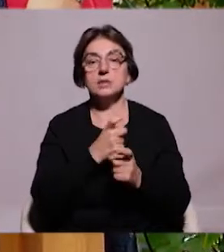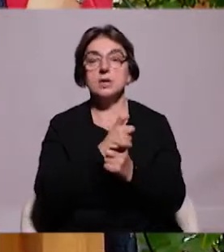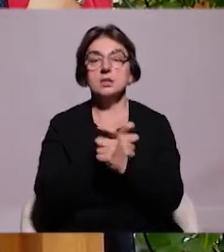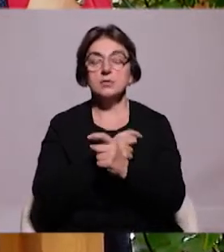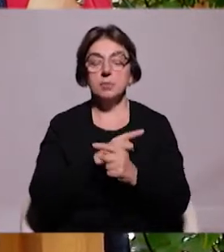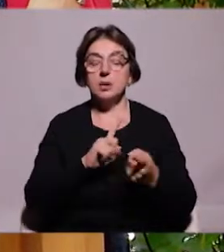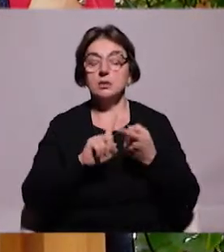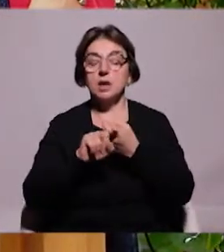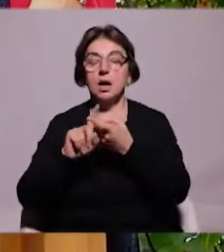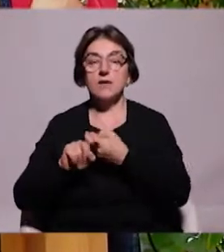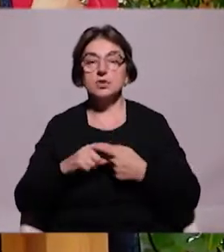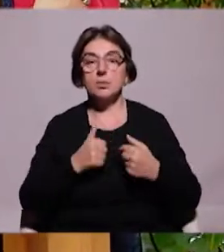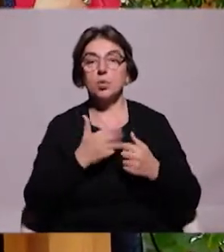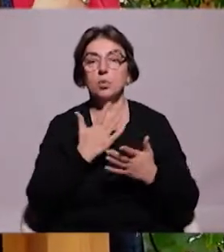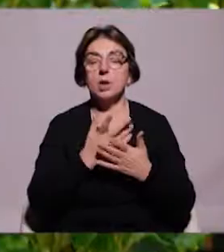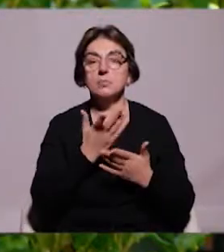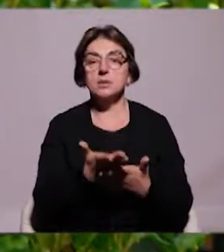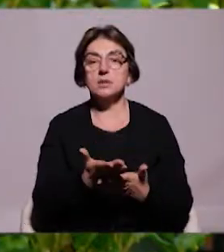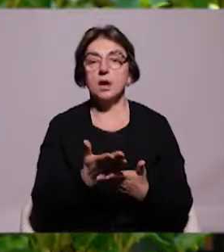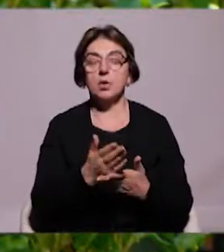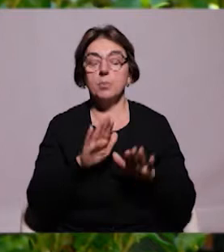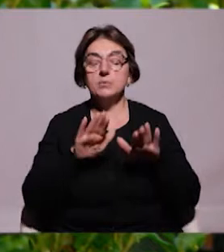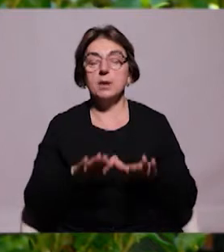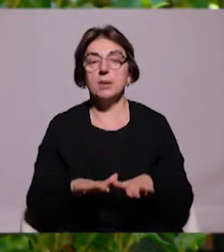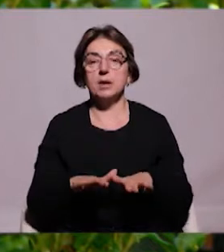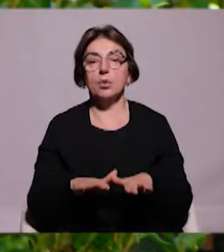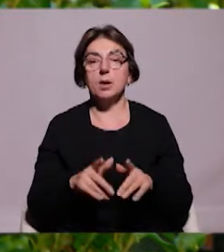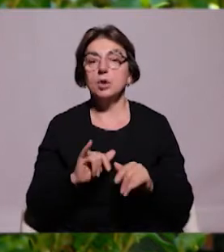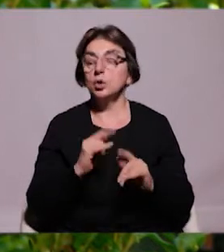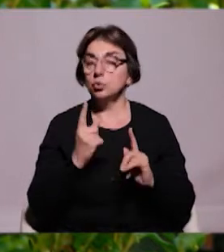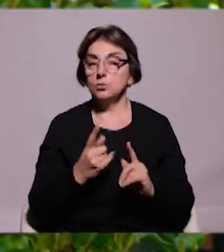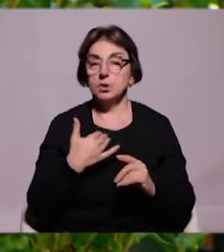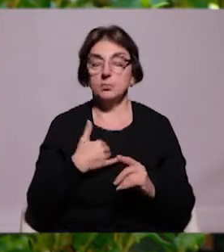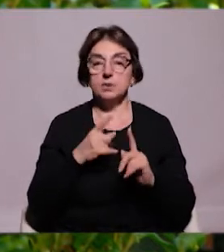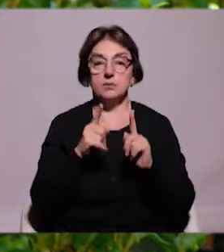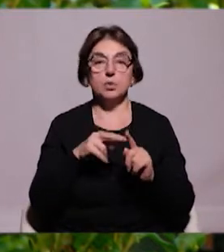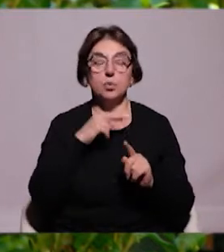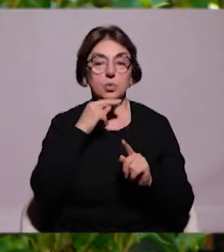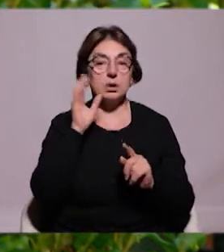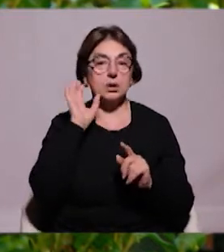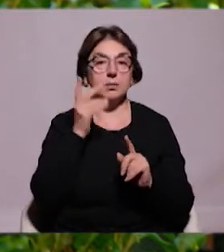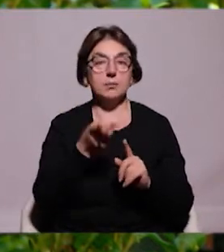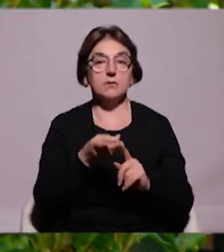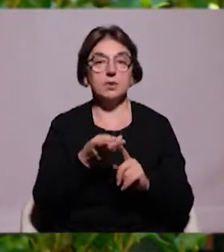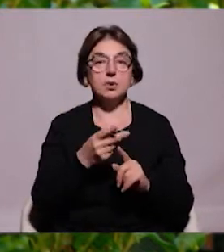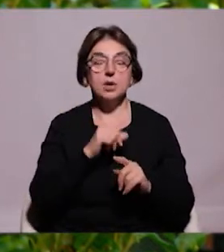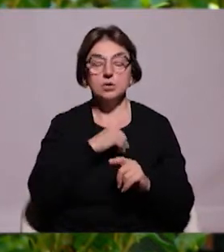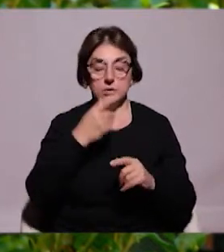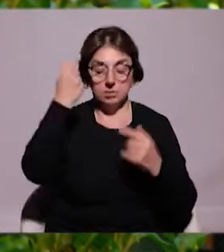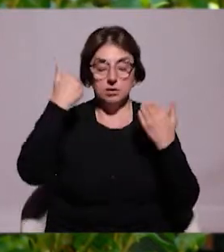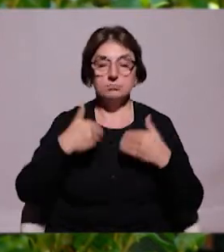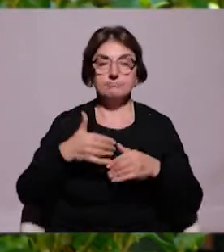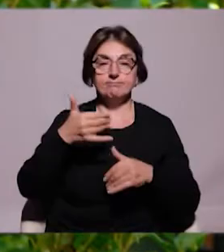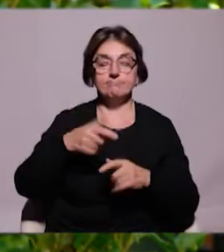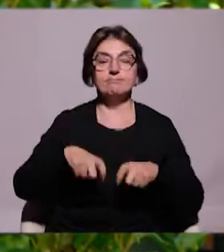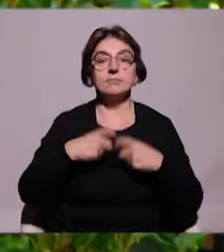ერთმანეთთან დაკავშირებული, როგორი არის მისი მდებარეობა. თუმცა მე დღეს თქვენი ყურადღება მინდა გავამახვილო ტანადობის